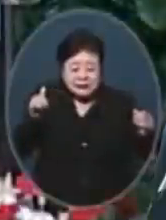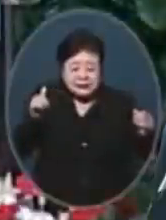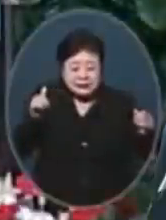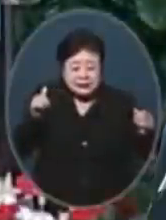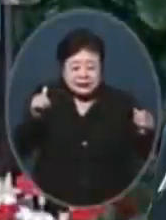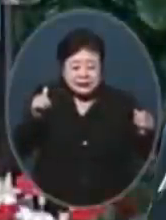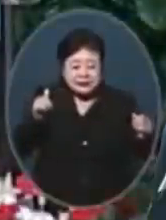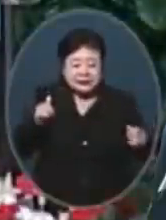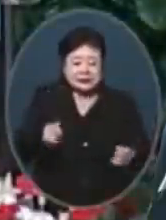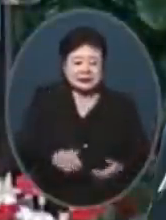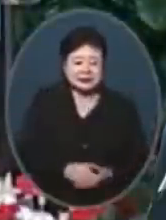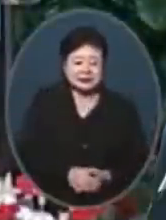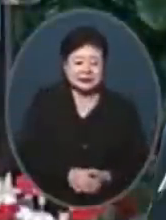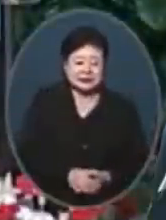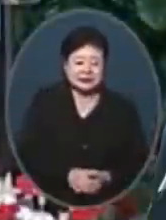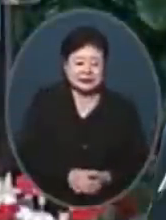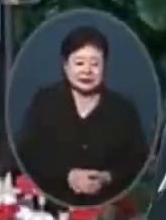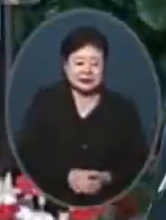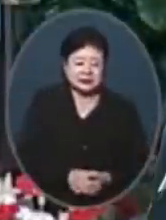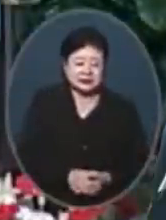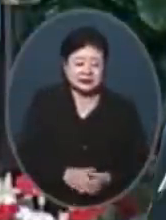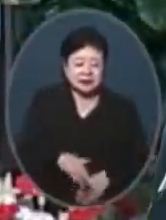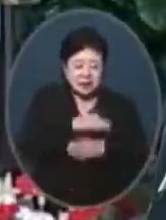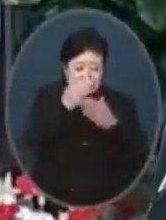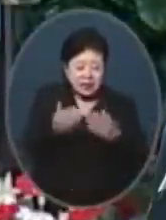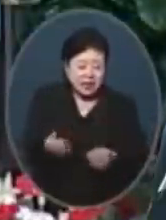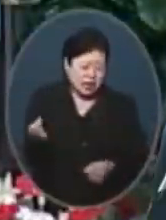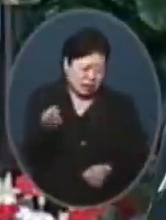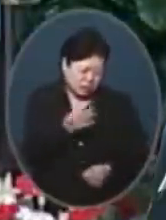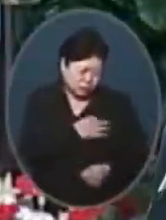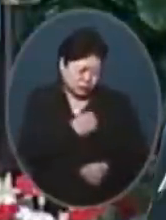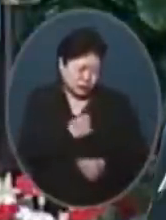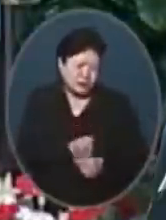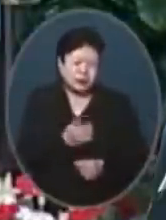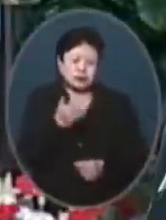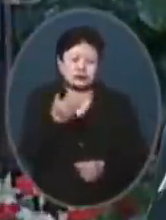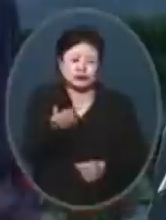부요게 했습니다. 다 잘 살게 만들어 주었어요.